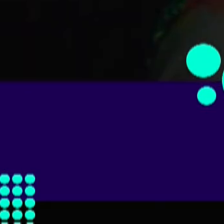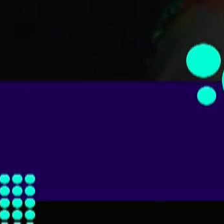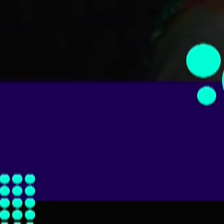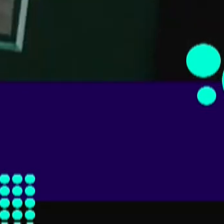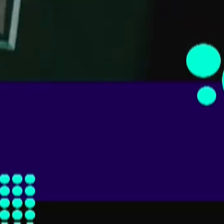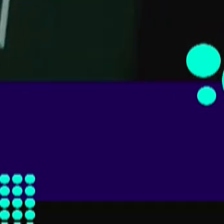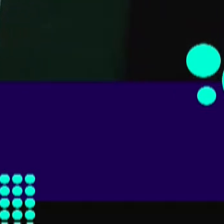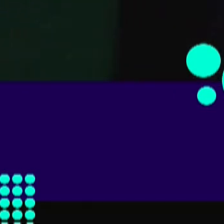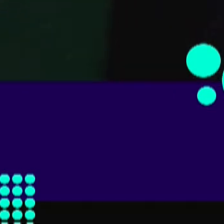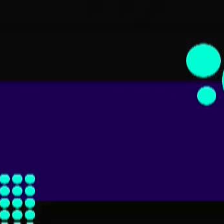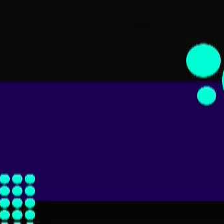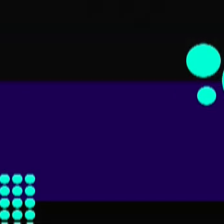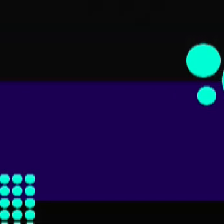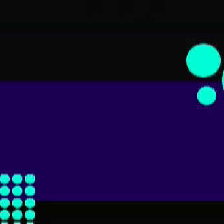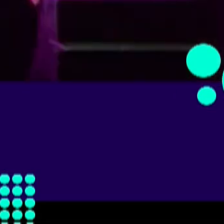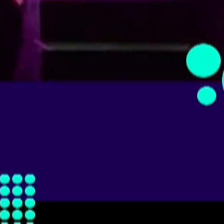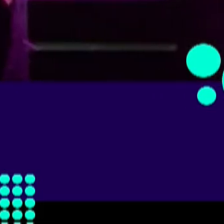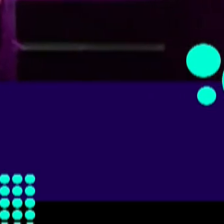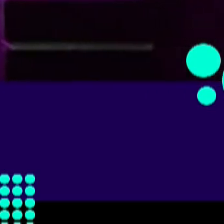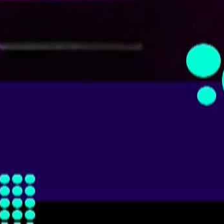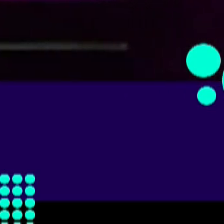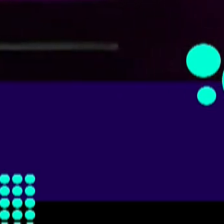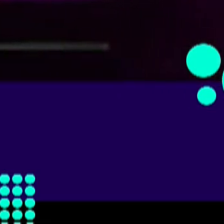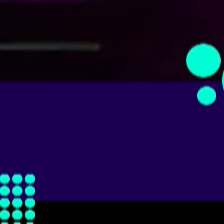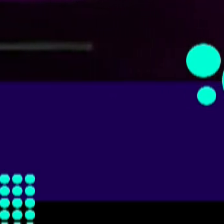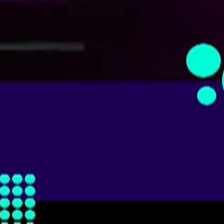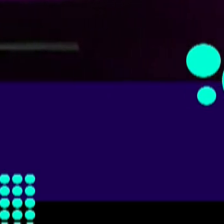왜 그런지 알고 싶어서 싸운다고 했죠?